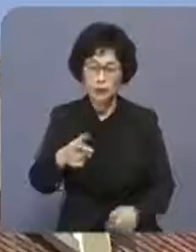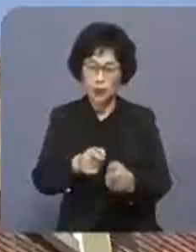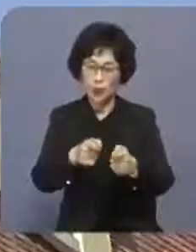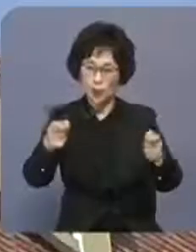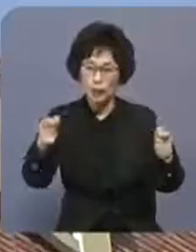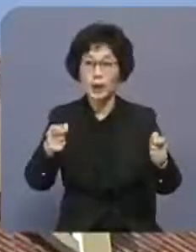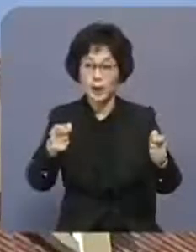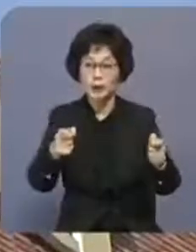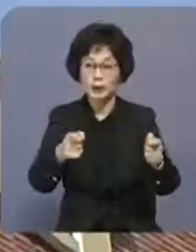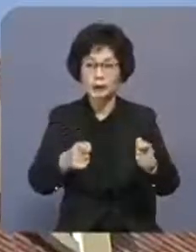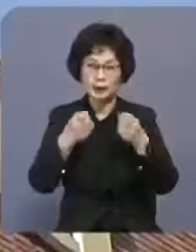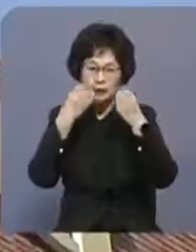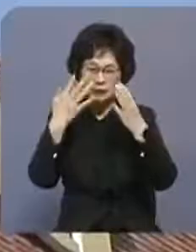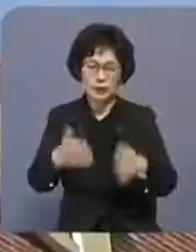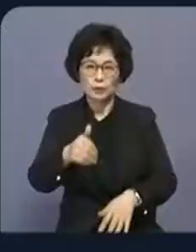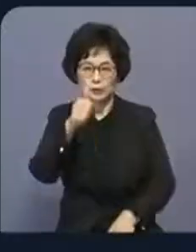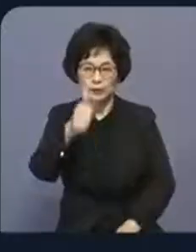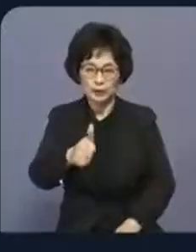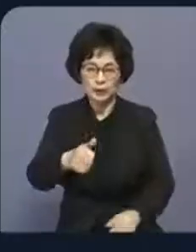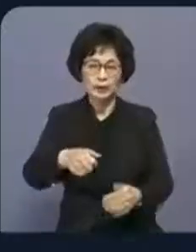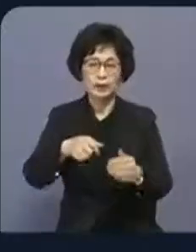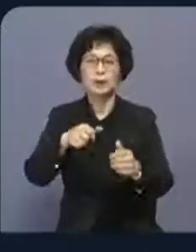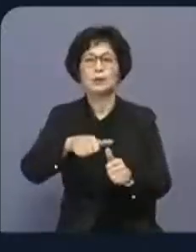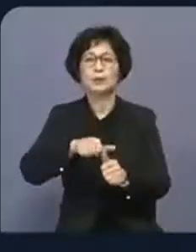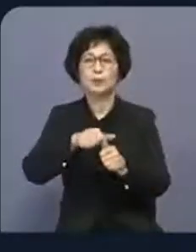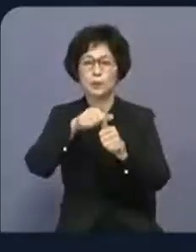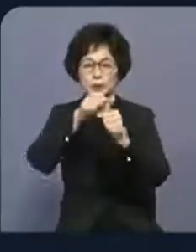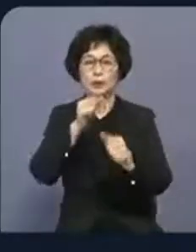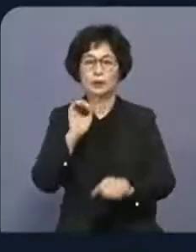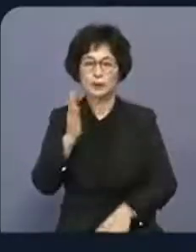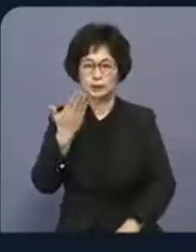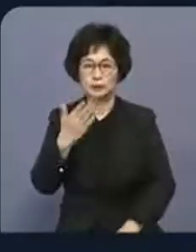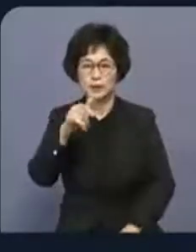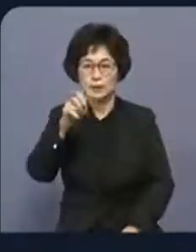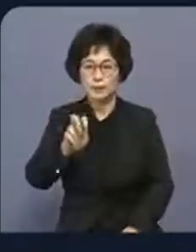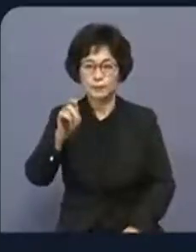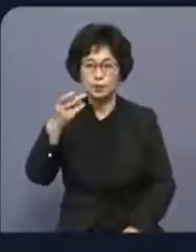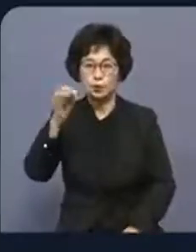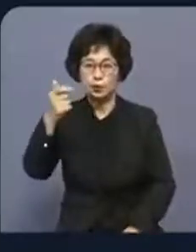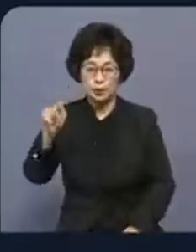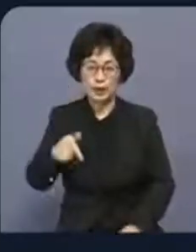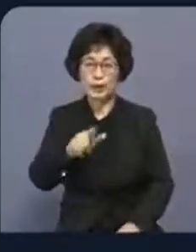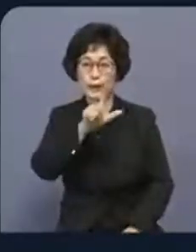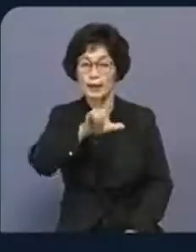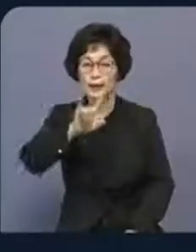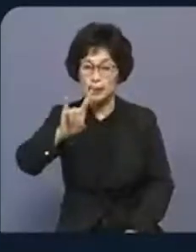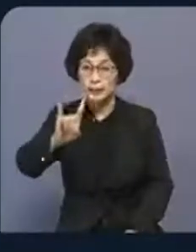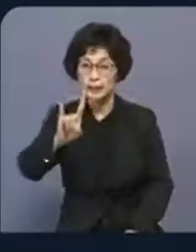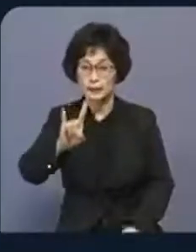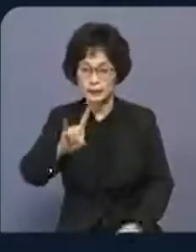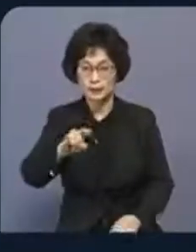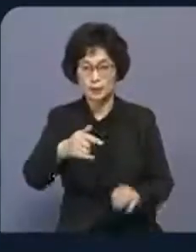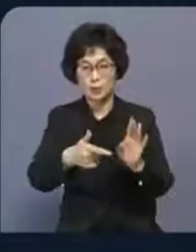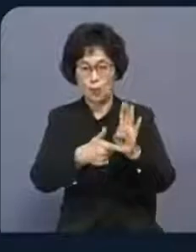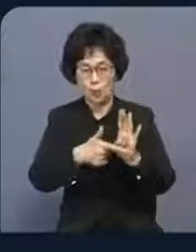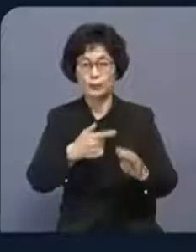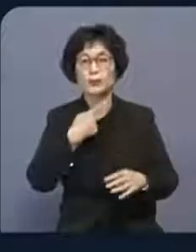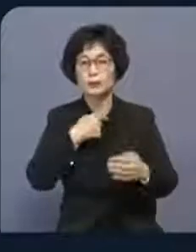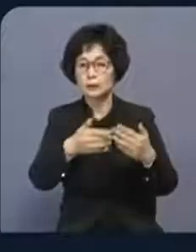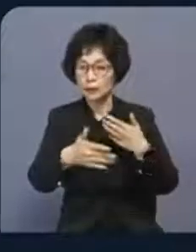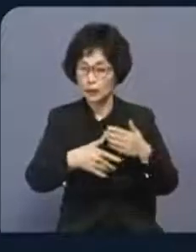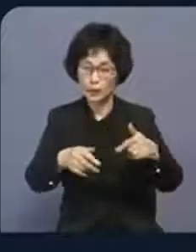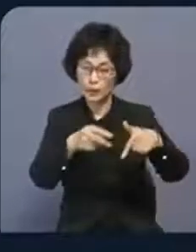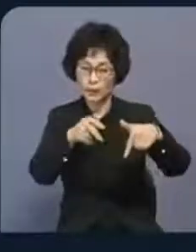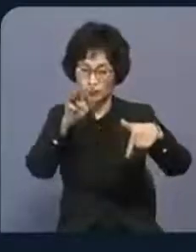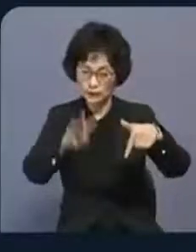사장 후보자가 결정됐습니다. 김용학 부산도시공사 사장 후보자는 LH 택지사업본부장과